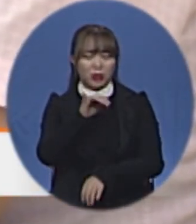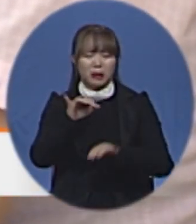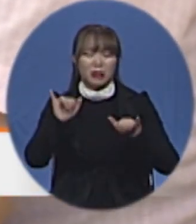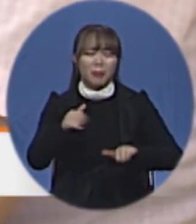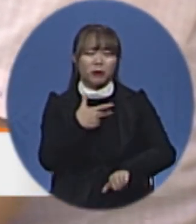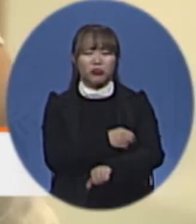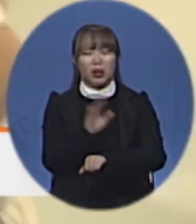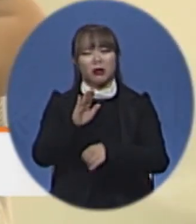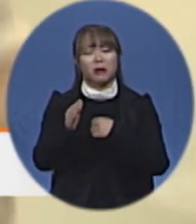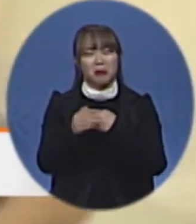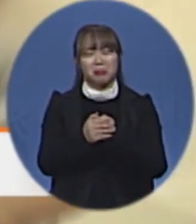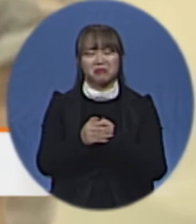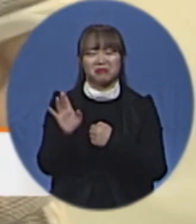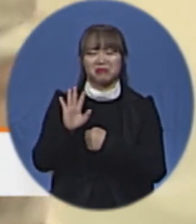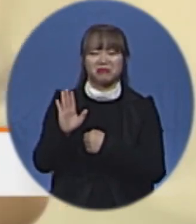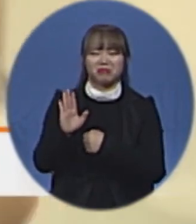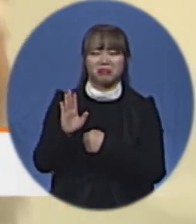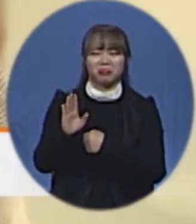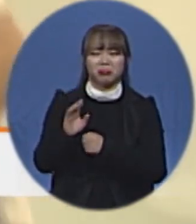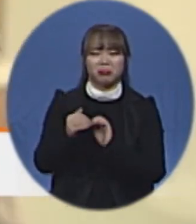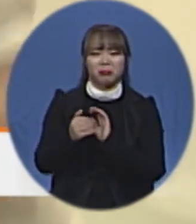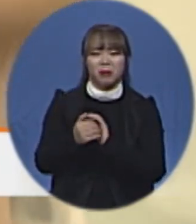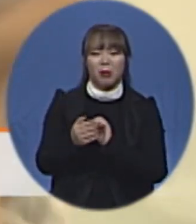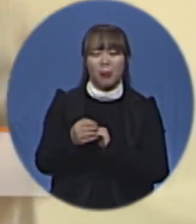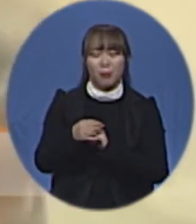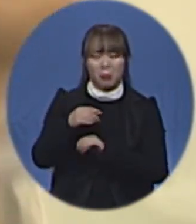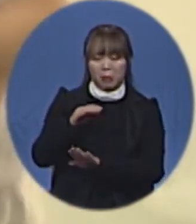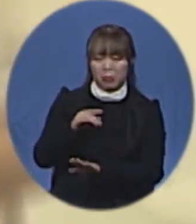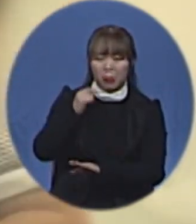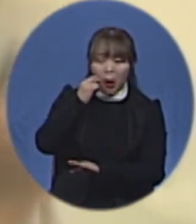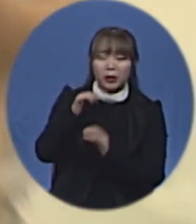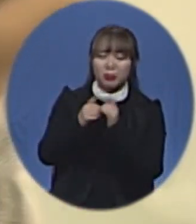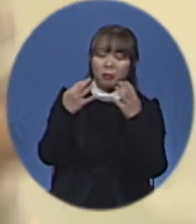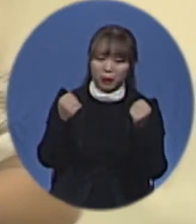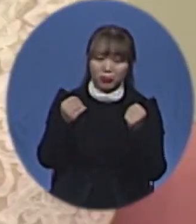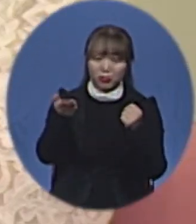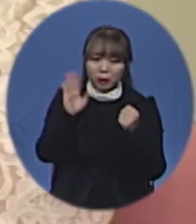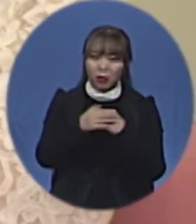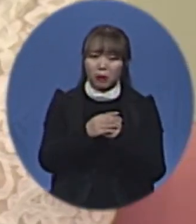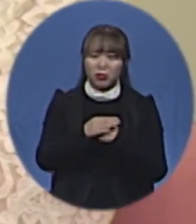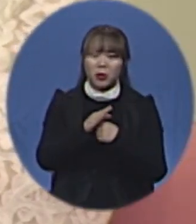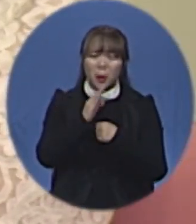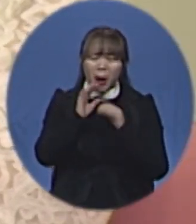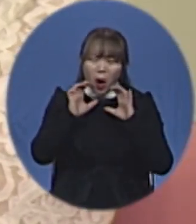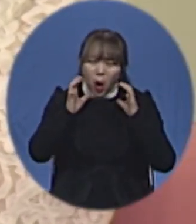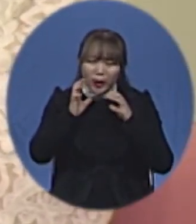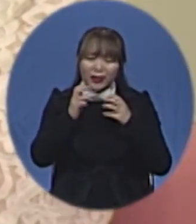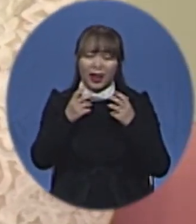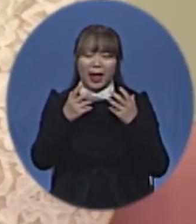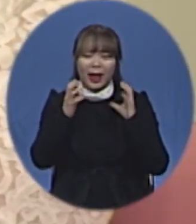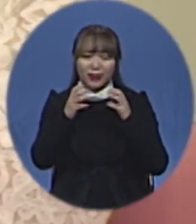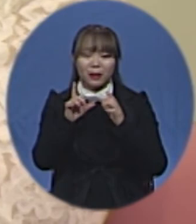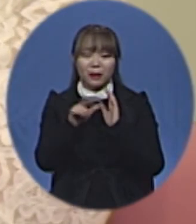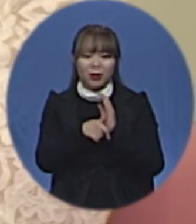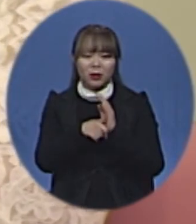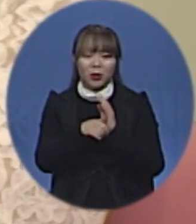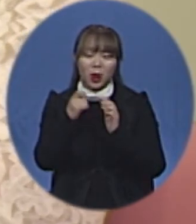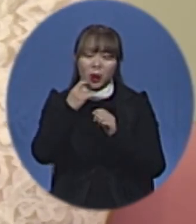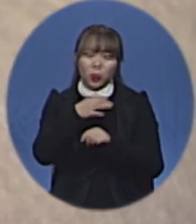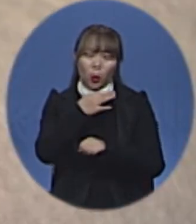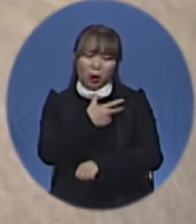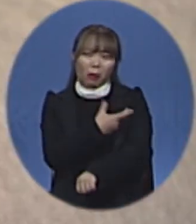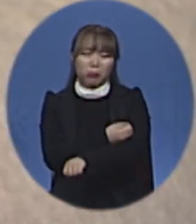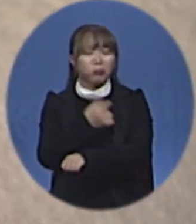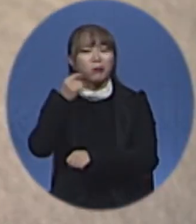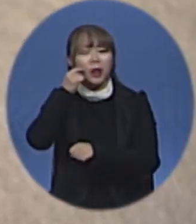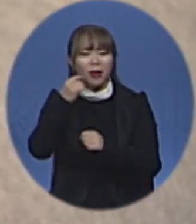아니라서 주사를 안 받는 분들이 많다고 하더라고요. 하지만 너무 어린 아이들의 경우에는 독감 예방접종을 맞을